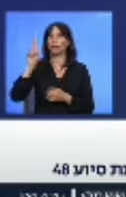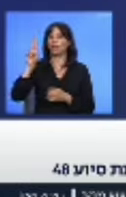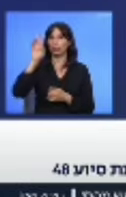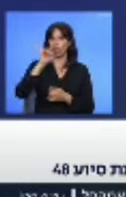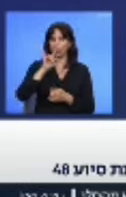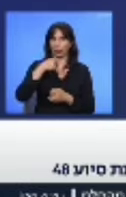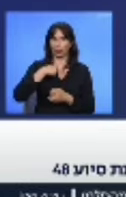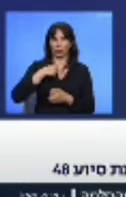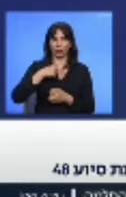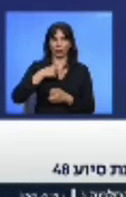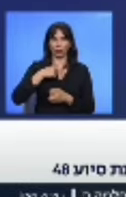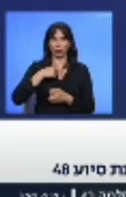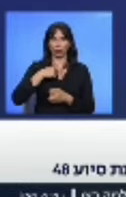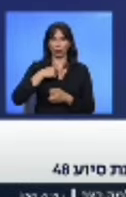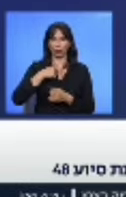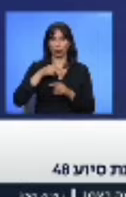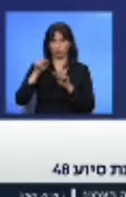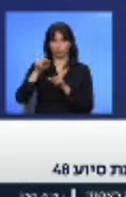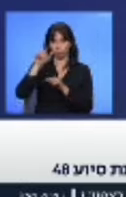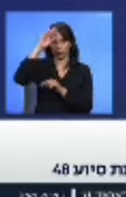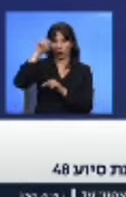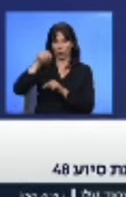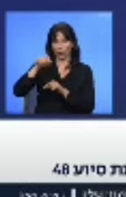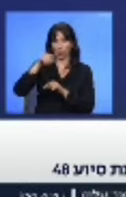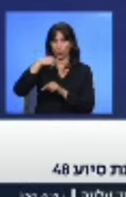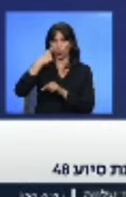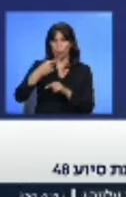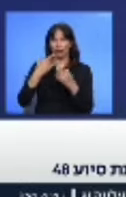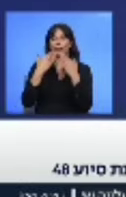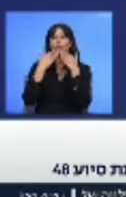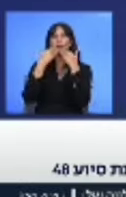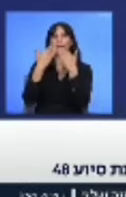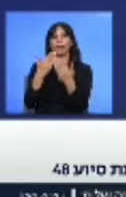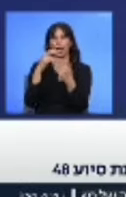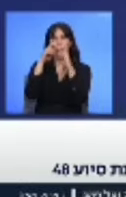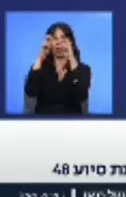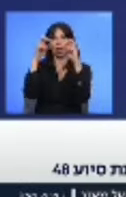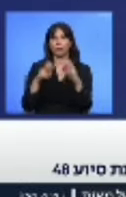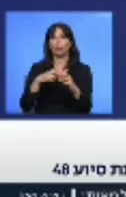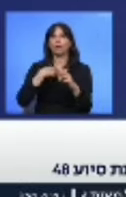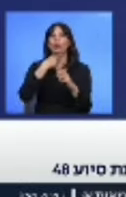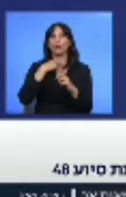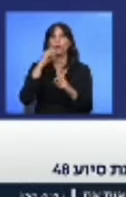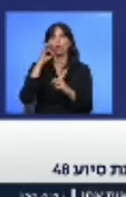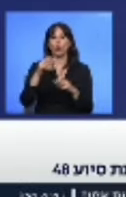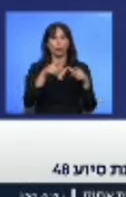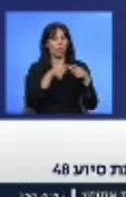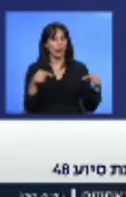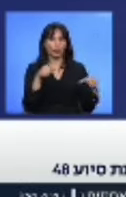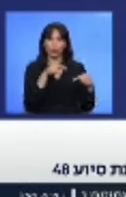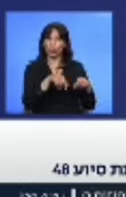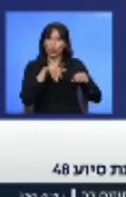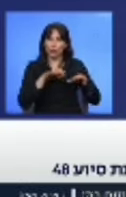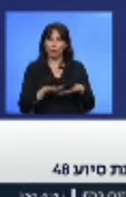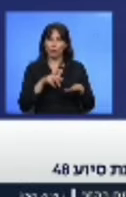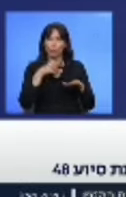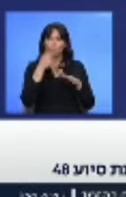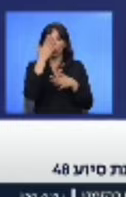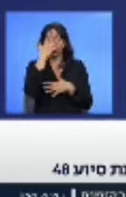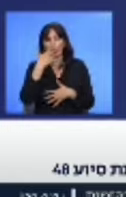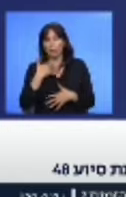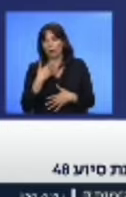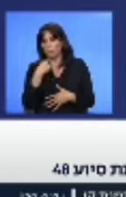רזי חמד, אותו אחד שהודה לעמותה, בקולו, בעזה, ישב שם בעזה, והוא התאמם ושיחק אותה שהוא לא מכיר